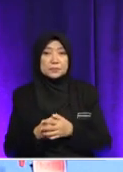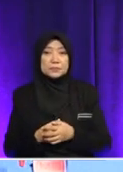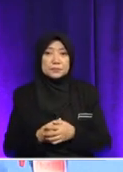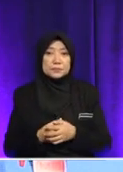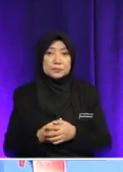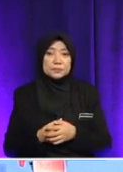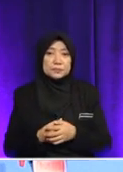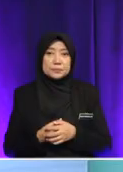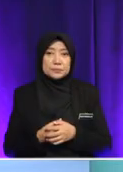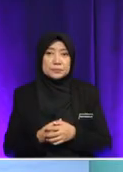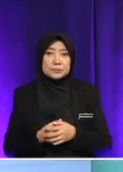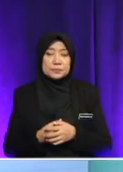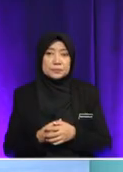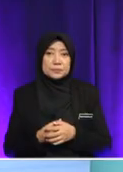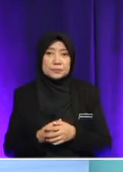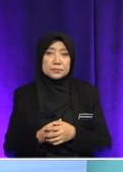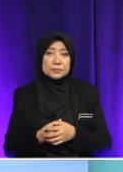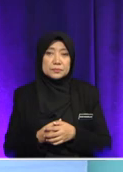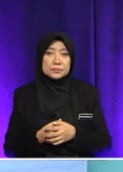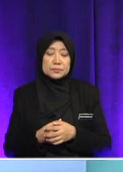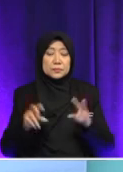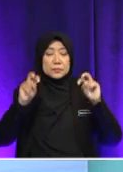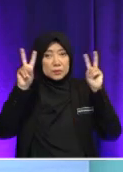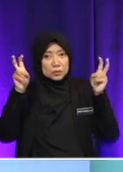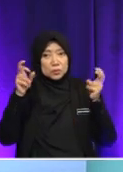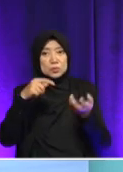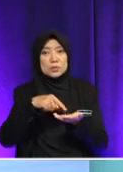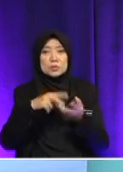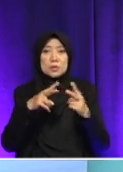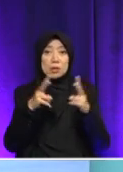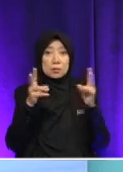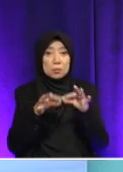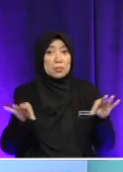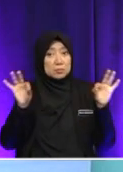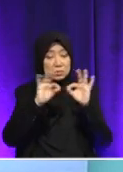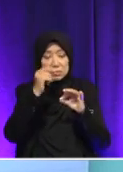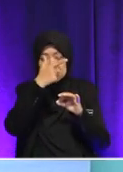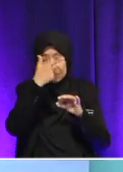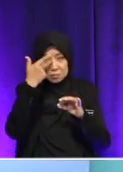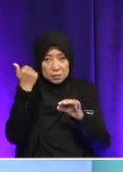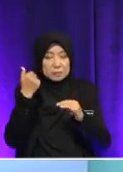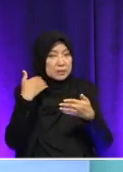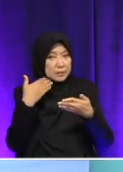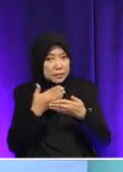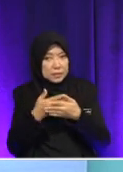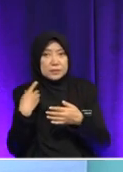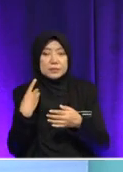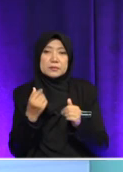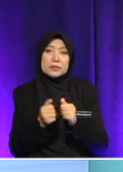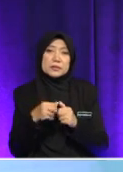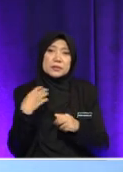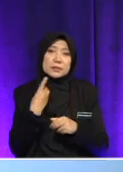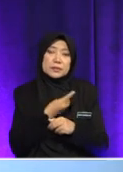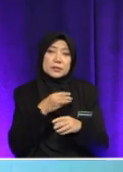Oke sedikit rumusan daripada saya sebenarnya tajuk nih sangat penting sebagai dekat dengan Kitalah aplikasi